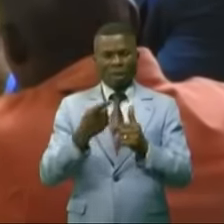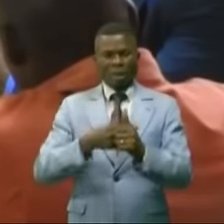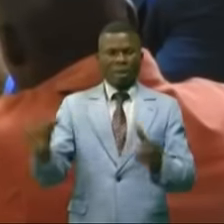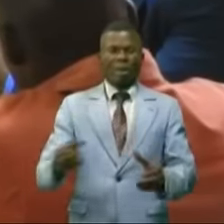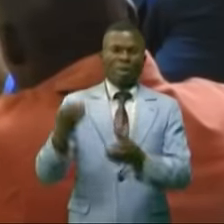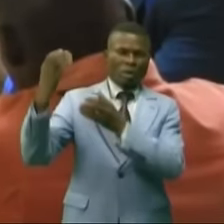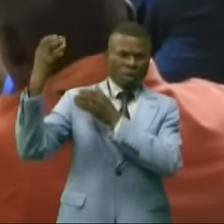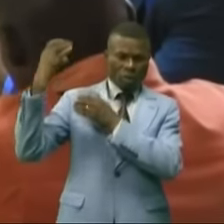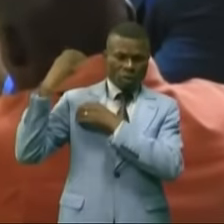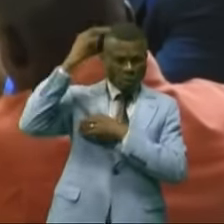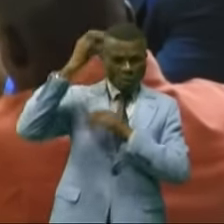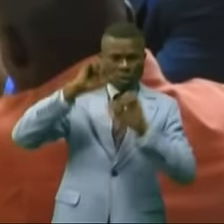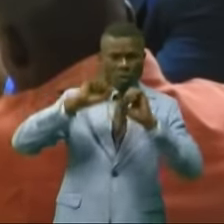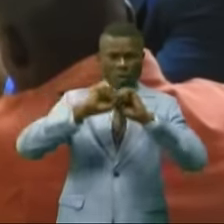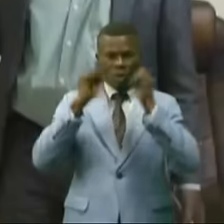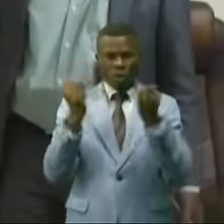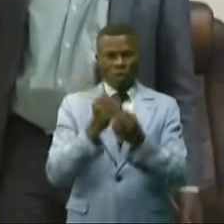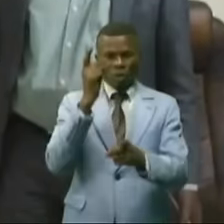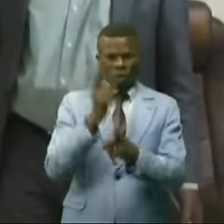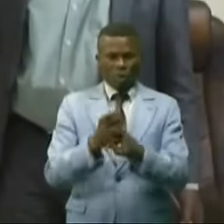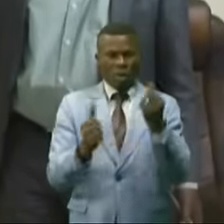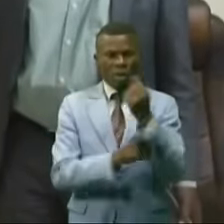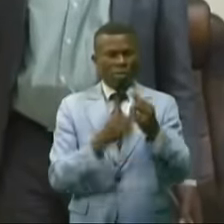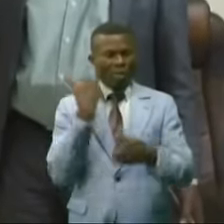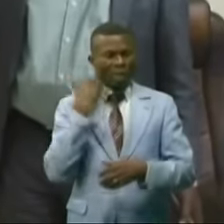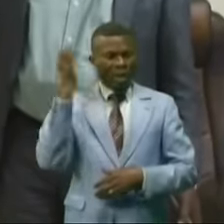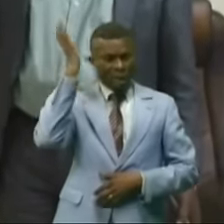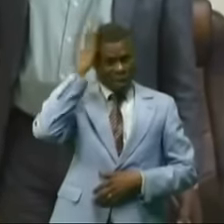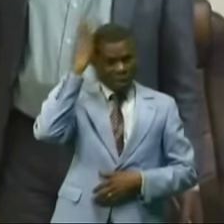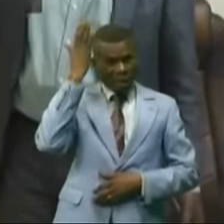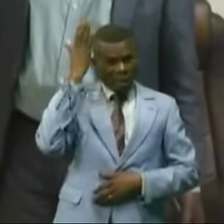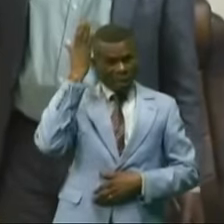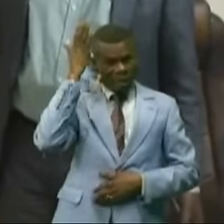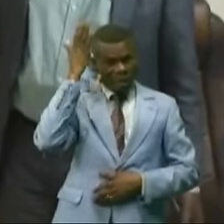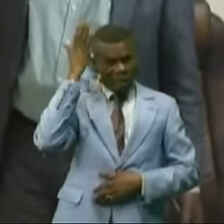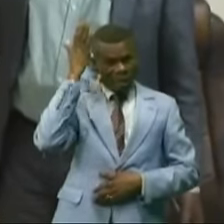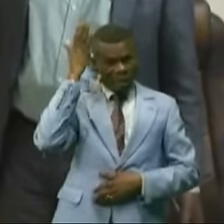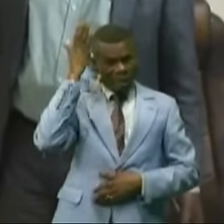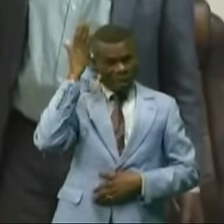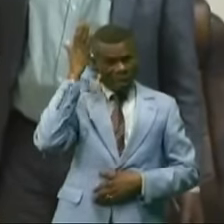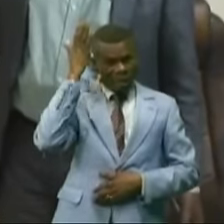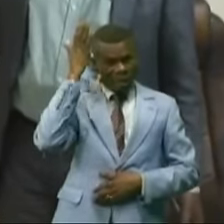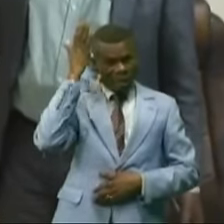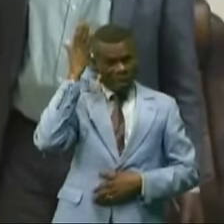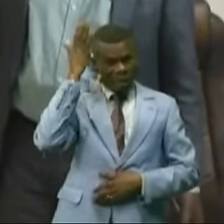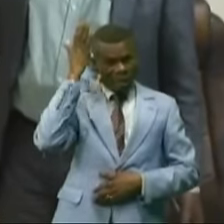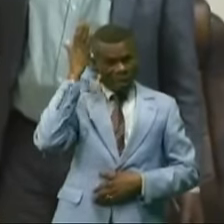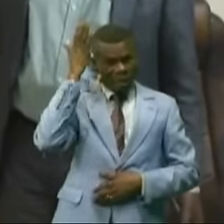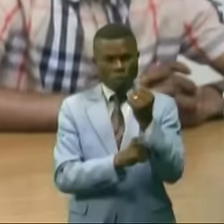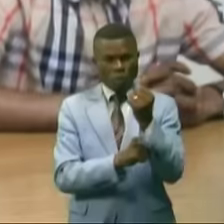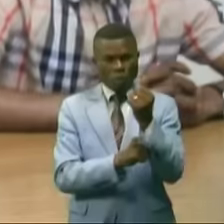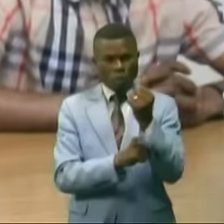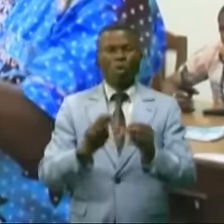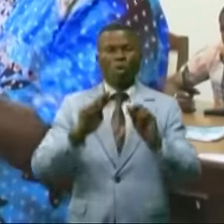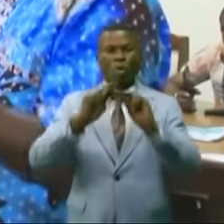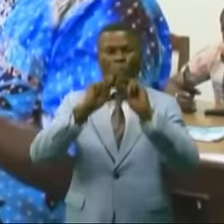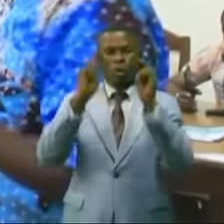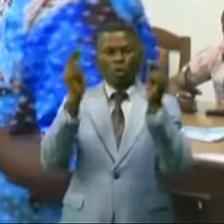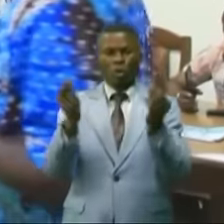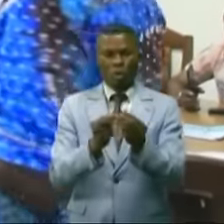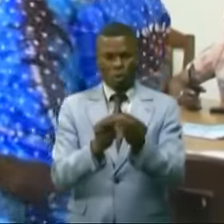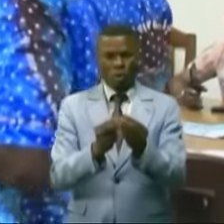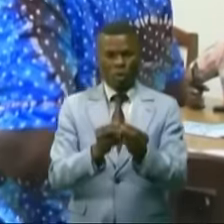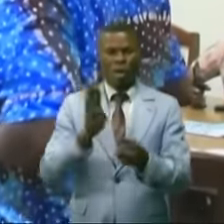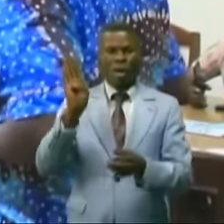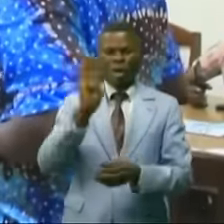charge psychosociale correcte des malades mentaux. C'est dans cette logique que les membres du réseau Babel International, dirigés par